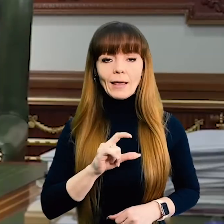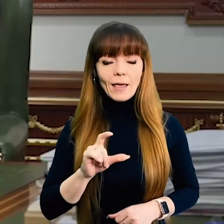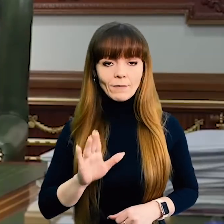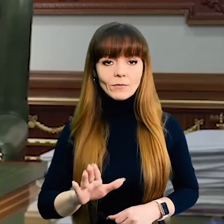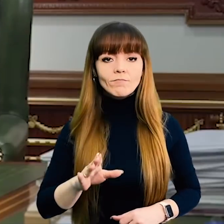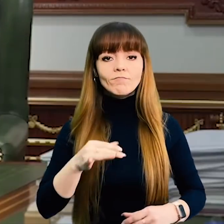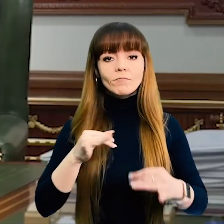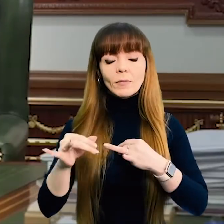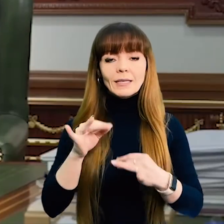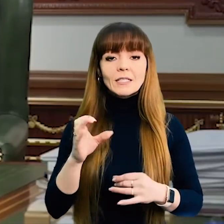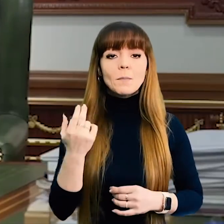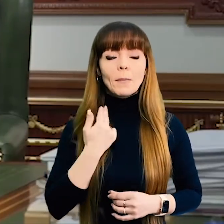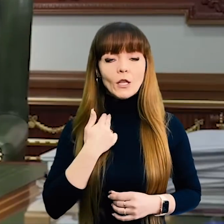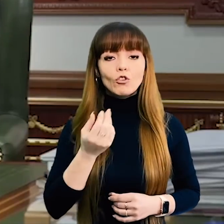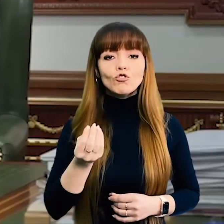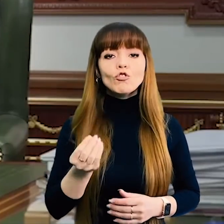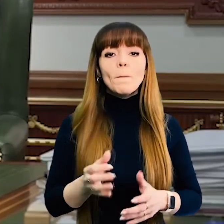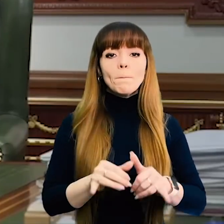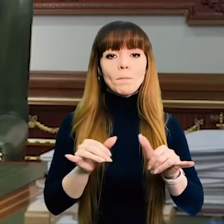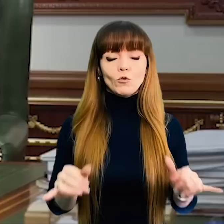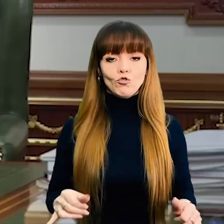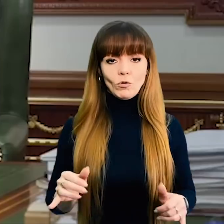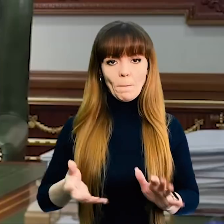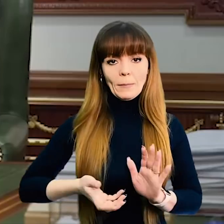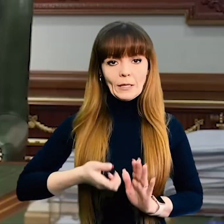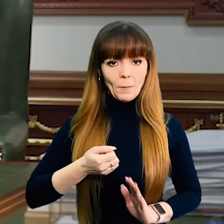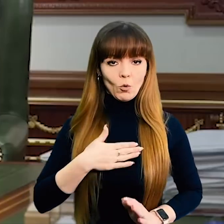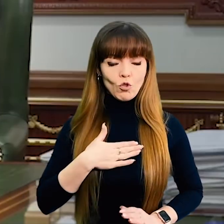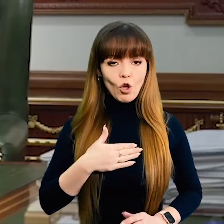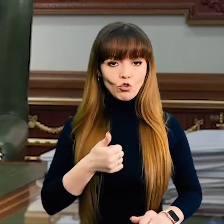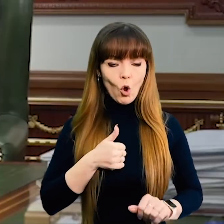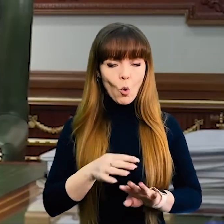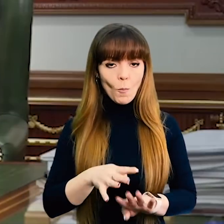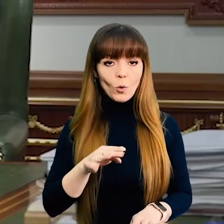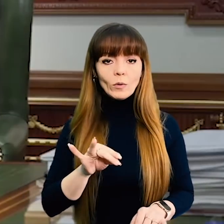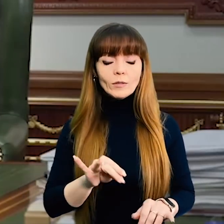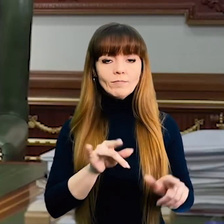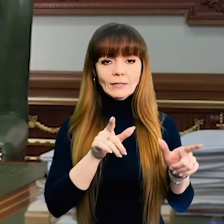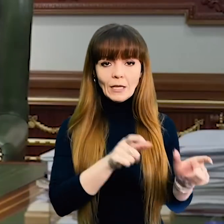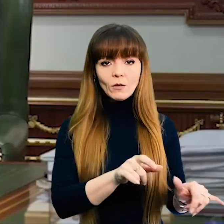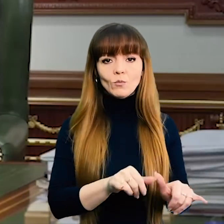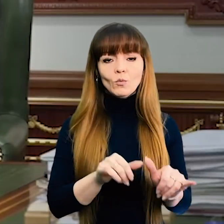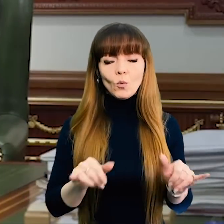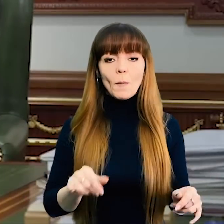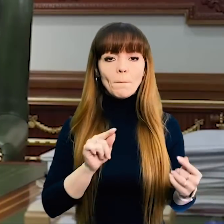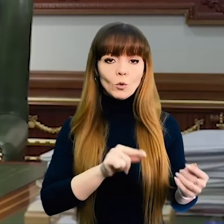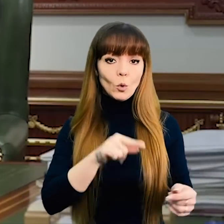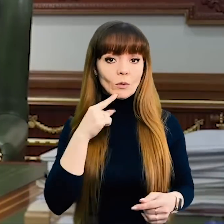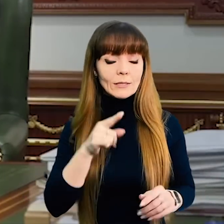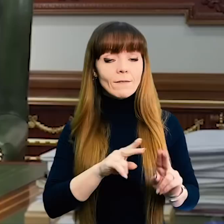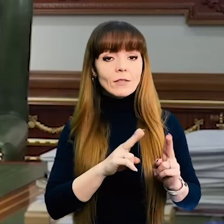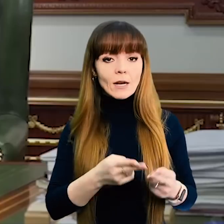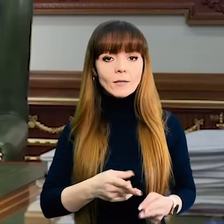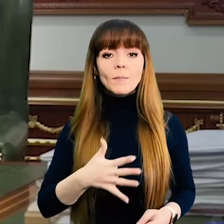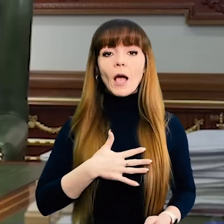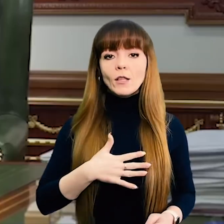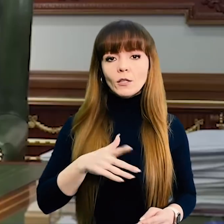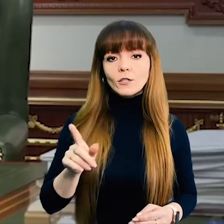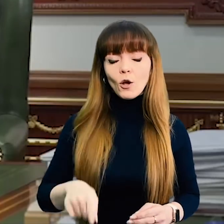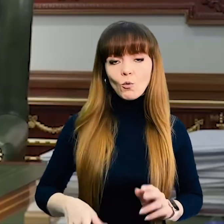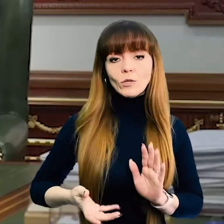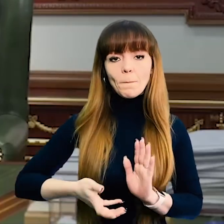Алієв домовились з Британією про ще більшу підтримку нашої оборони і посилення санкцій проти Російської